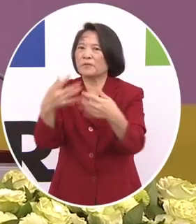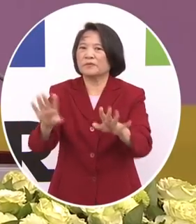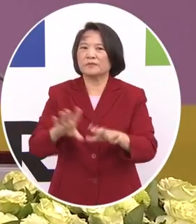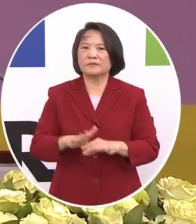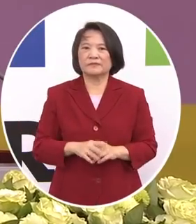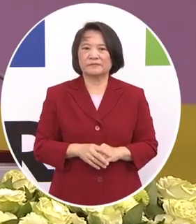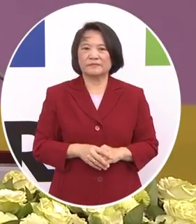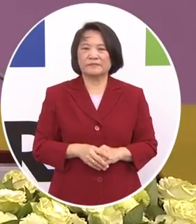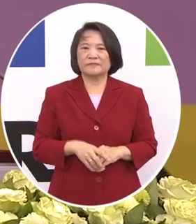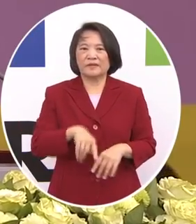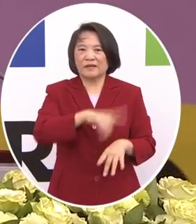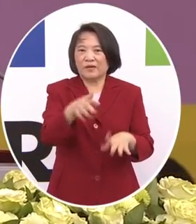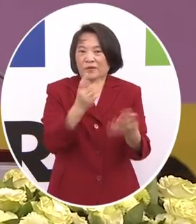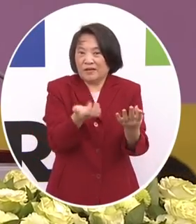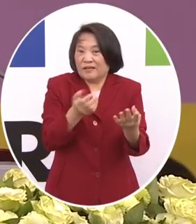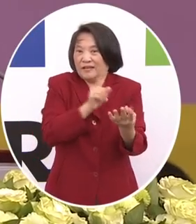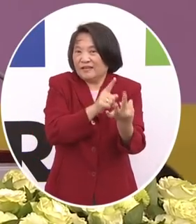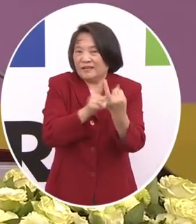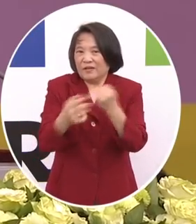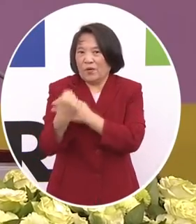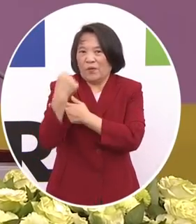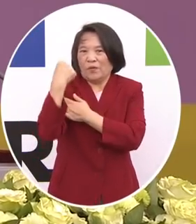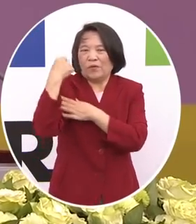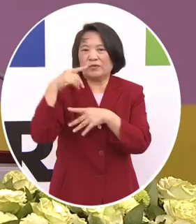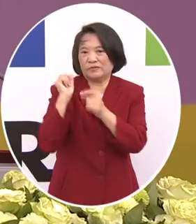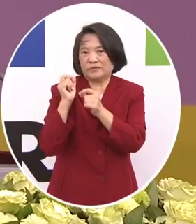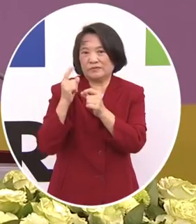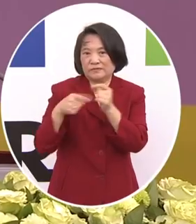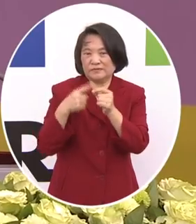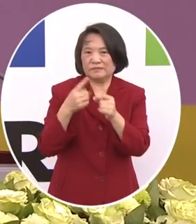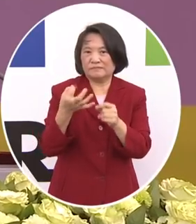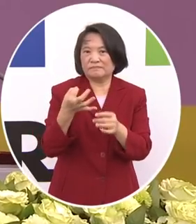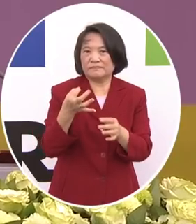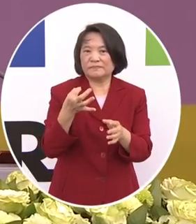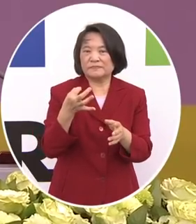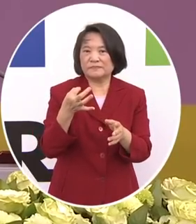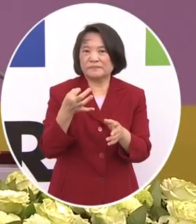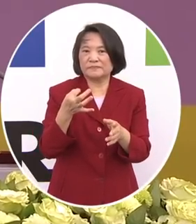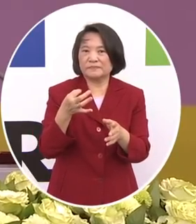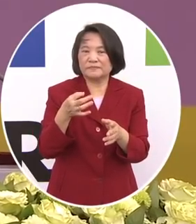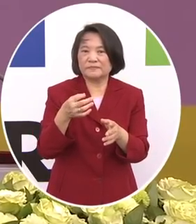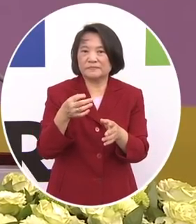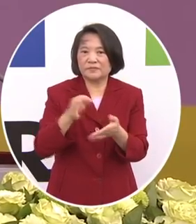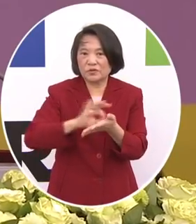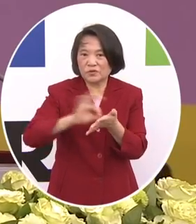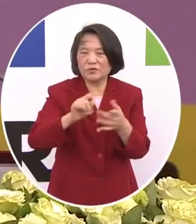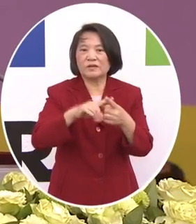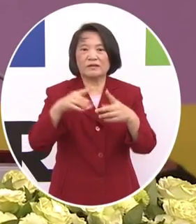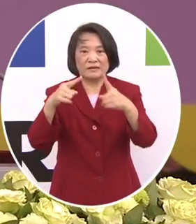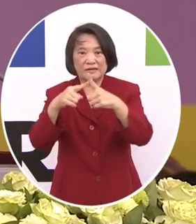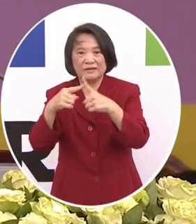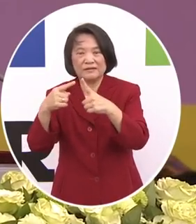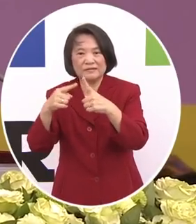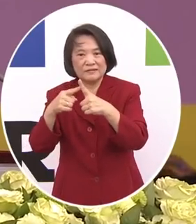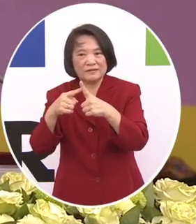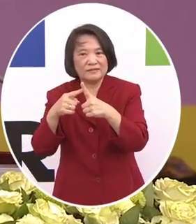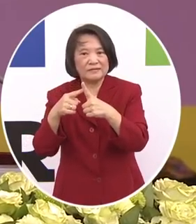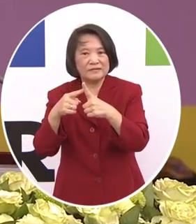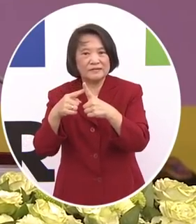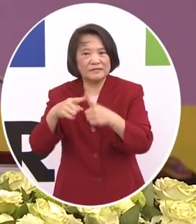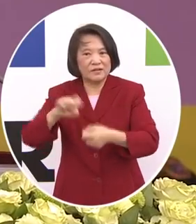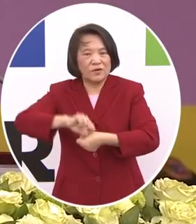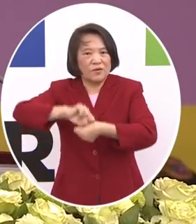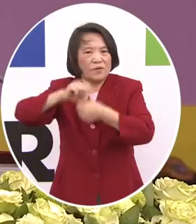因为这些努力，最近一年增加最接受长照服务的人数，在最近一年增